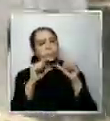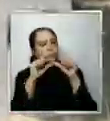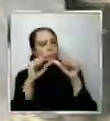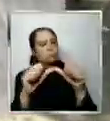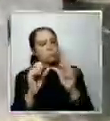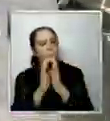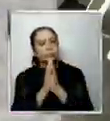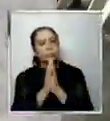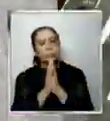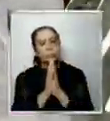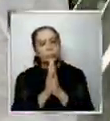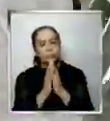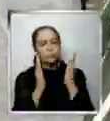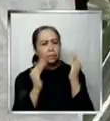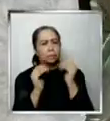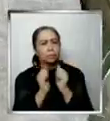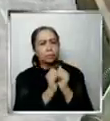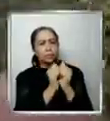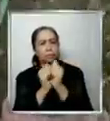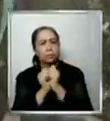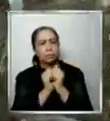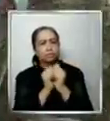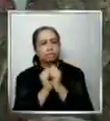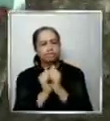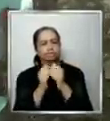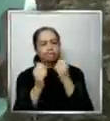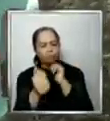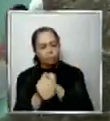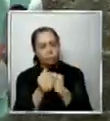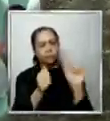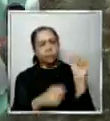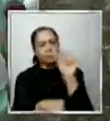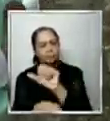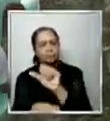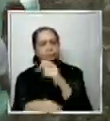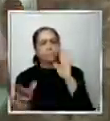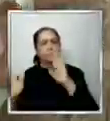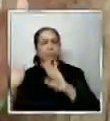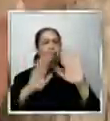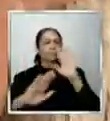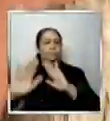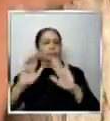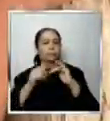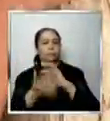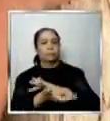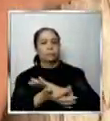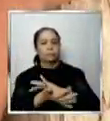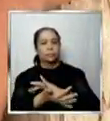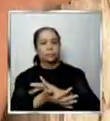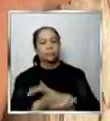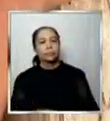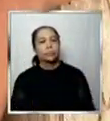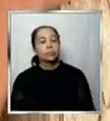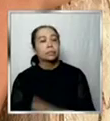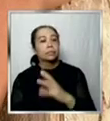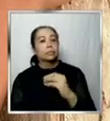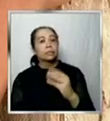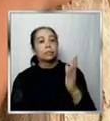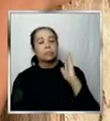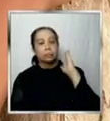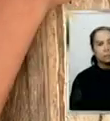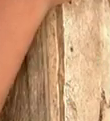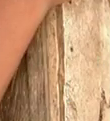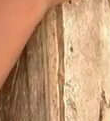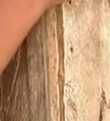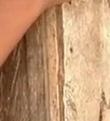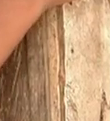na sama-sama nating malagpasan ang krisis ng COVID-19 at ang mga darating pang-unos.